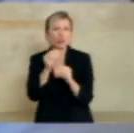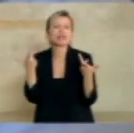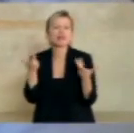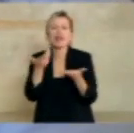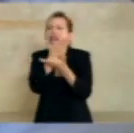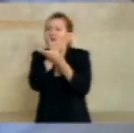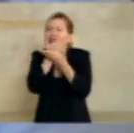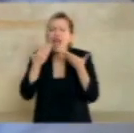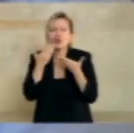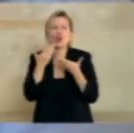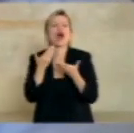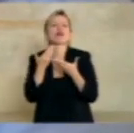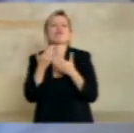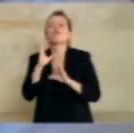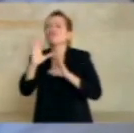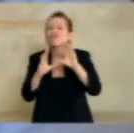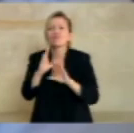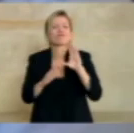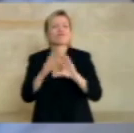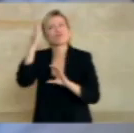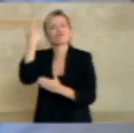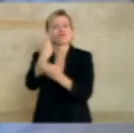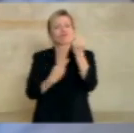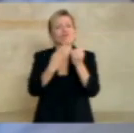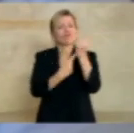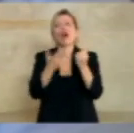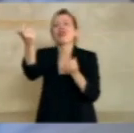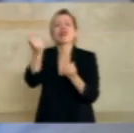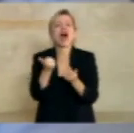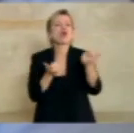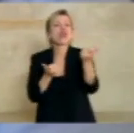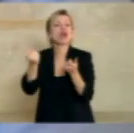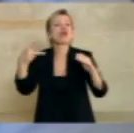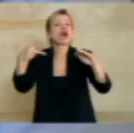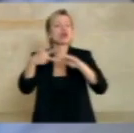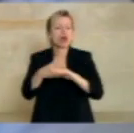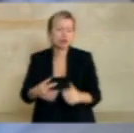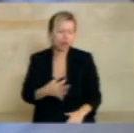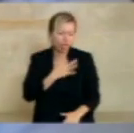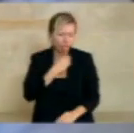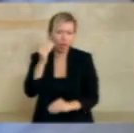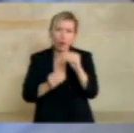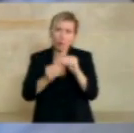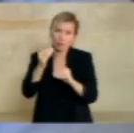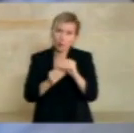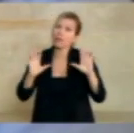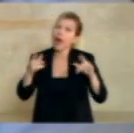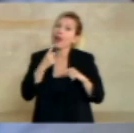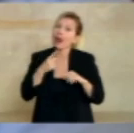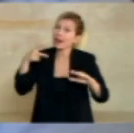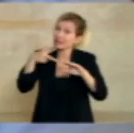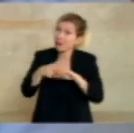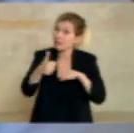έλλειψη ρευστότητας, ελλειπής χρηματοδότηση από τις τράπεζες. Η αδυναμία χρηματοδότησης όμως, όπως λένε, δεν αφορά μόνο τις τράπεζες,